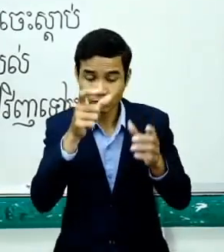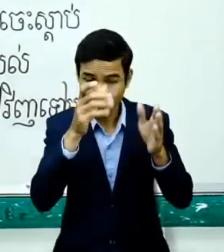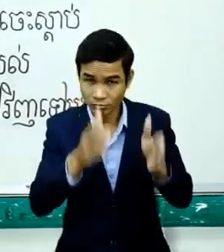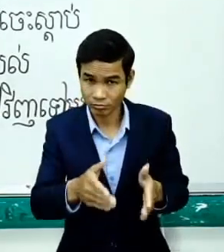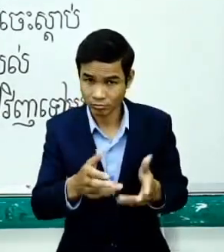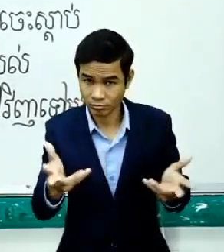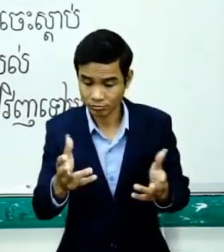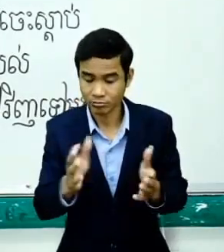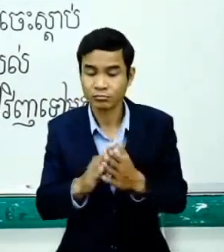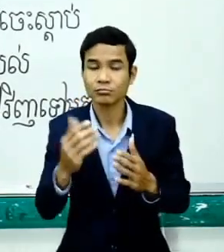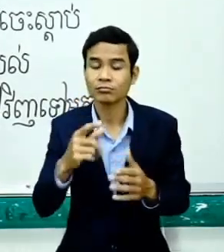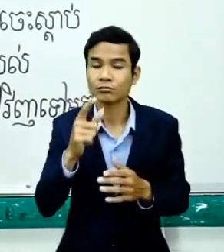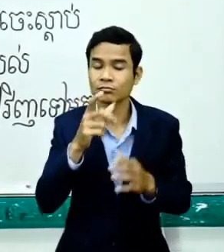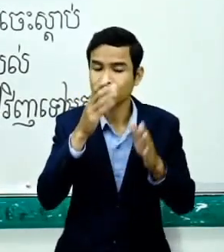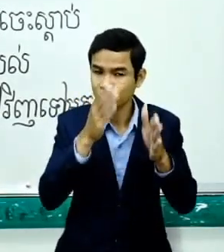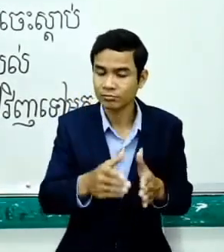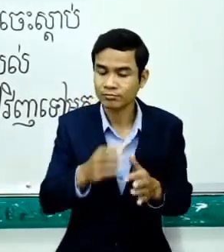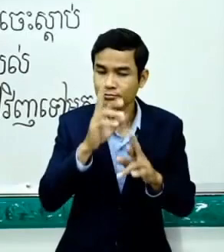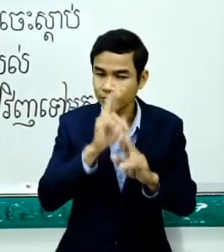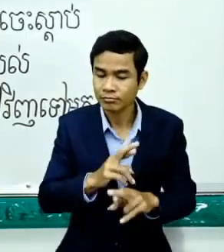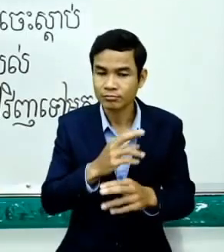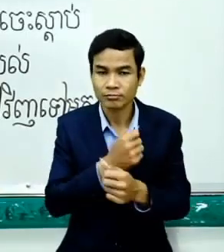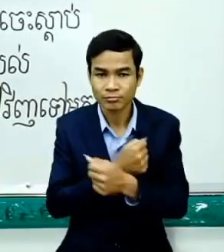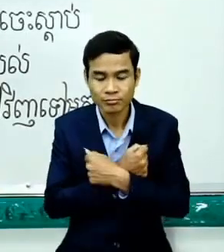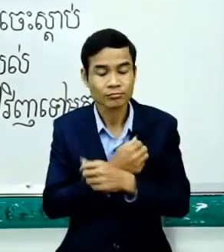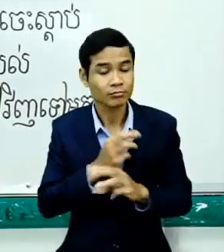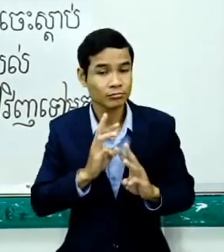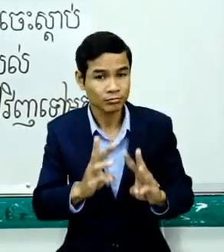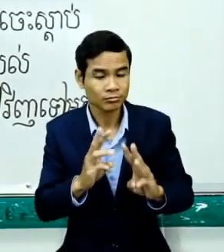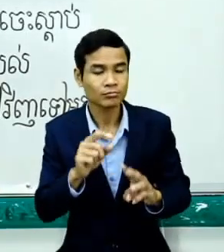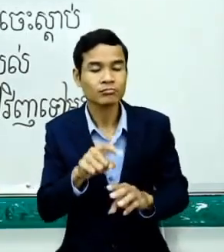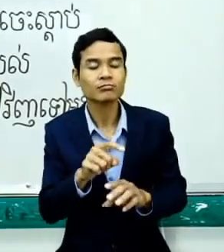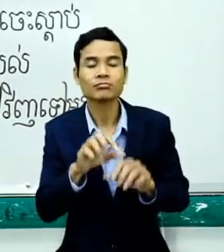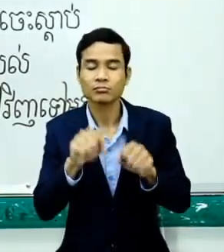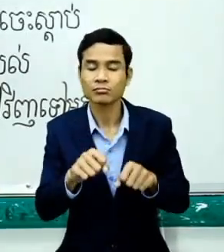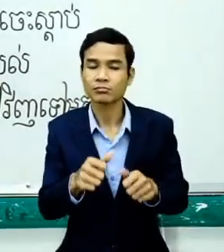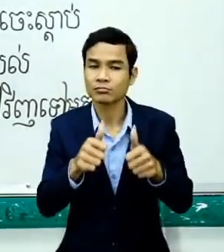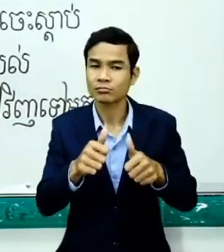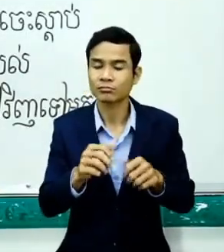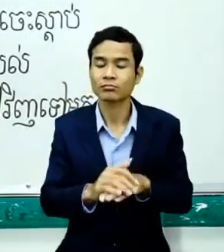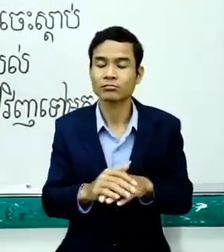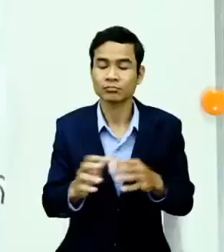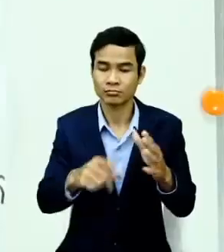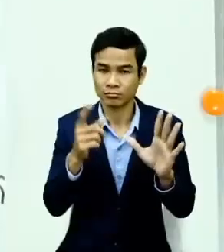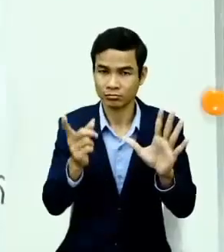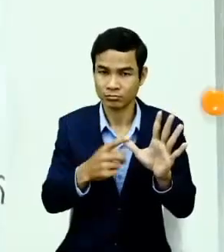nè mà nụ nâng cứ chế cô rụp sờ lạnh nhìn yốp yul khnìa bạp nì ta ta chìm lại thì prám